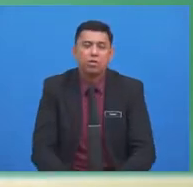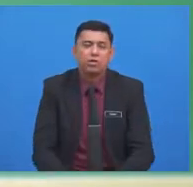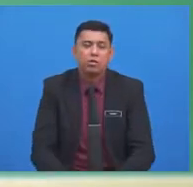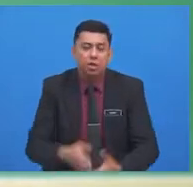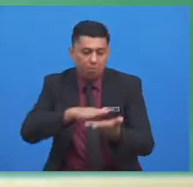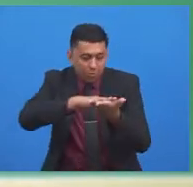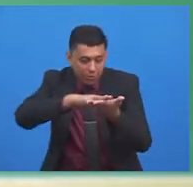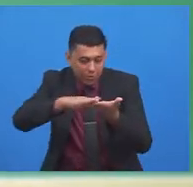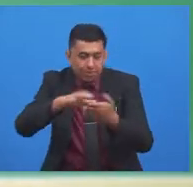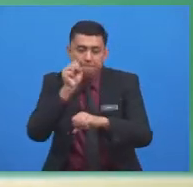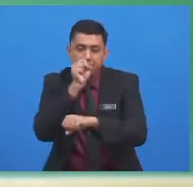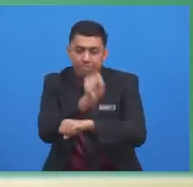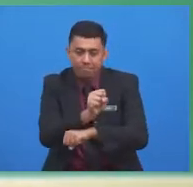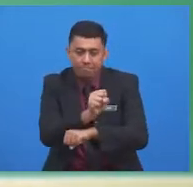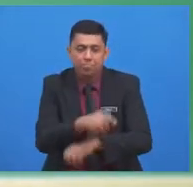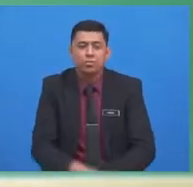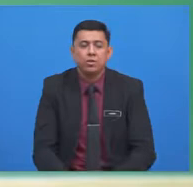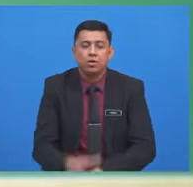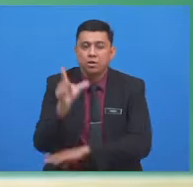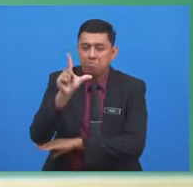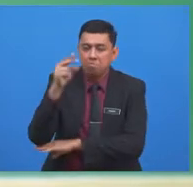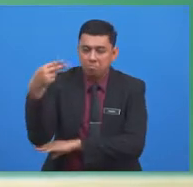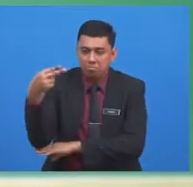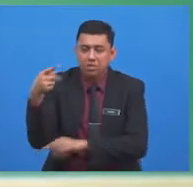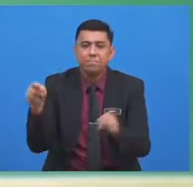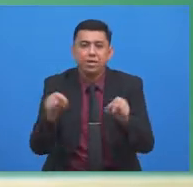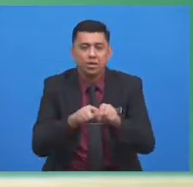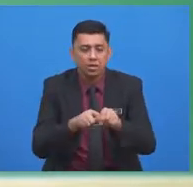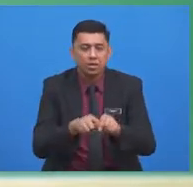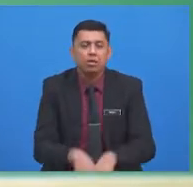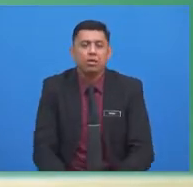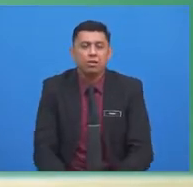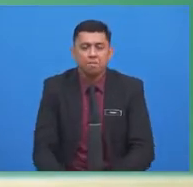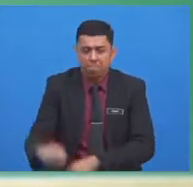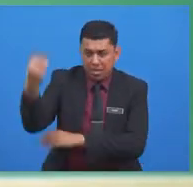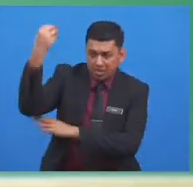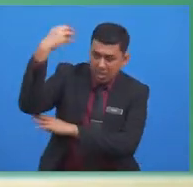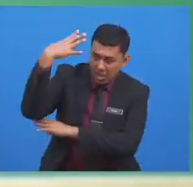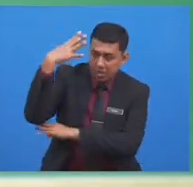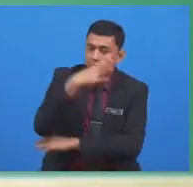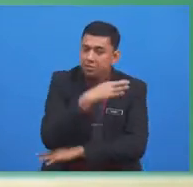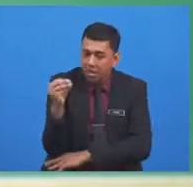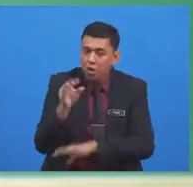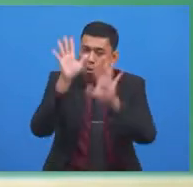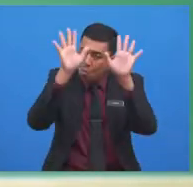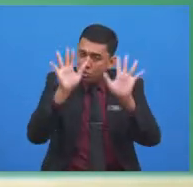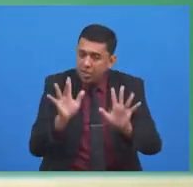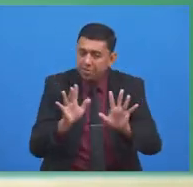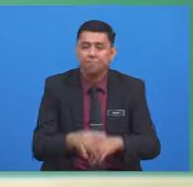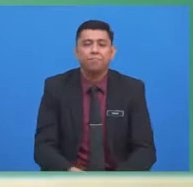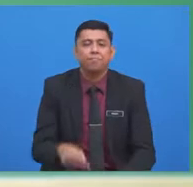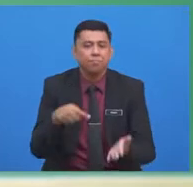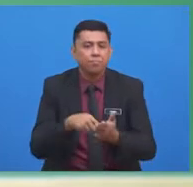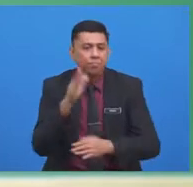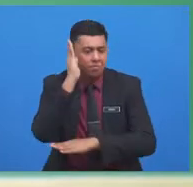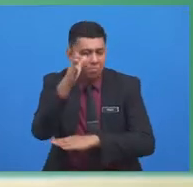permukaan batuan kepada ejen luluh hawa seperti bahangan matahari dan hujan. Ini